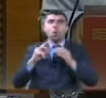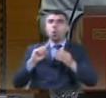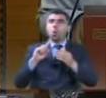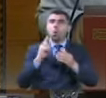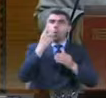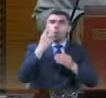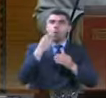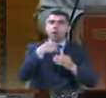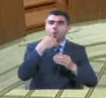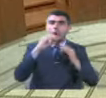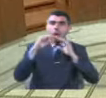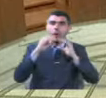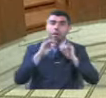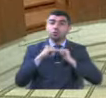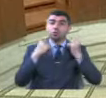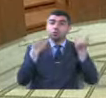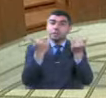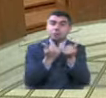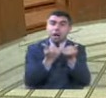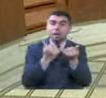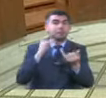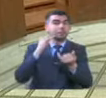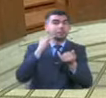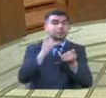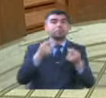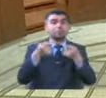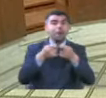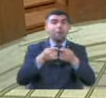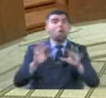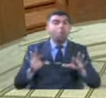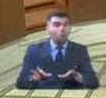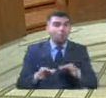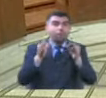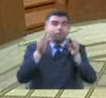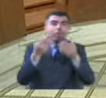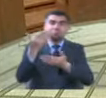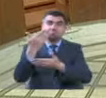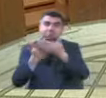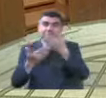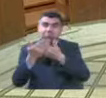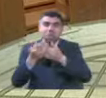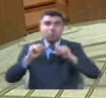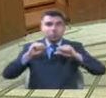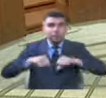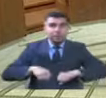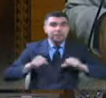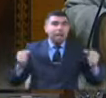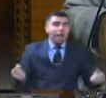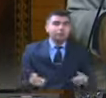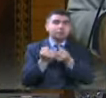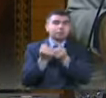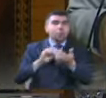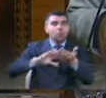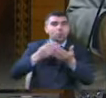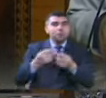مسؤولية، ولذلك سمي حوارا لأنه ينتظر منه أن يكون قوة اقتراحية فيها إنتاج، فيها سعي جماعي